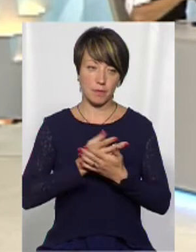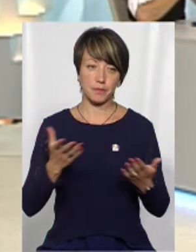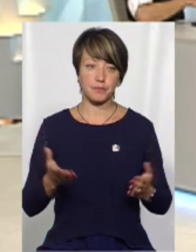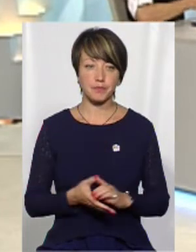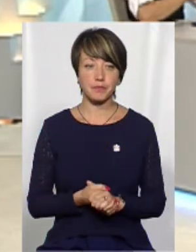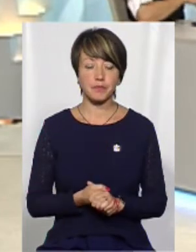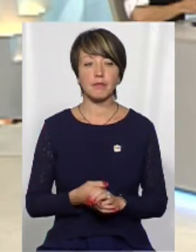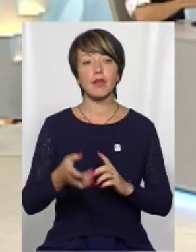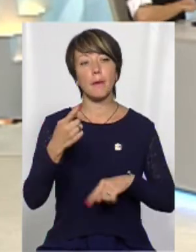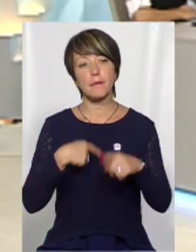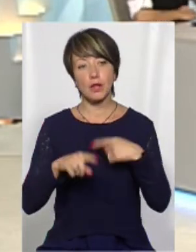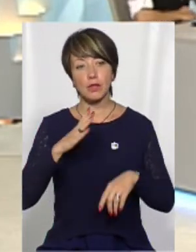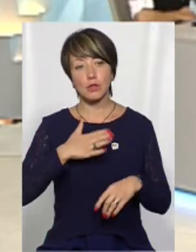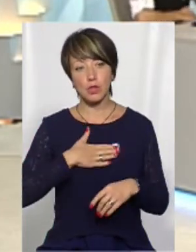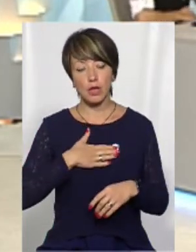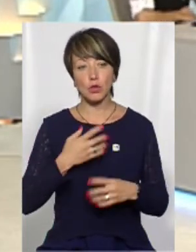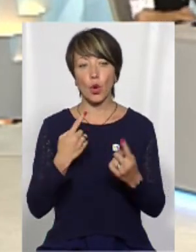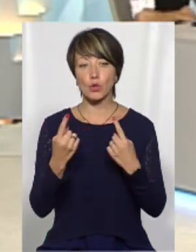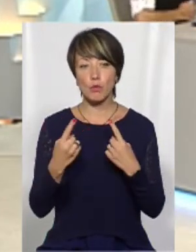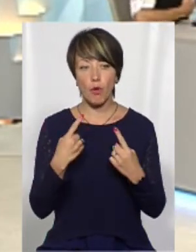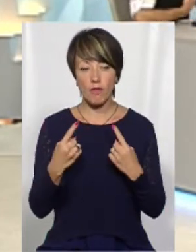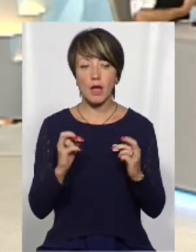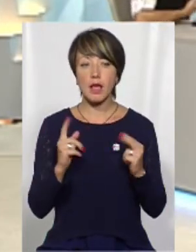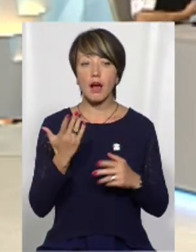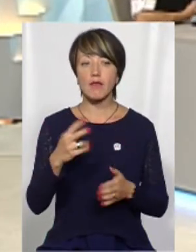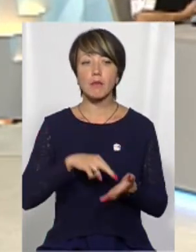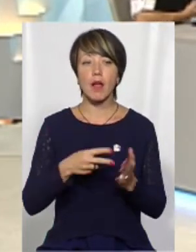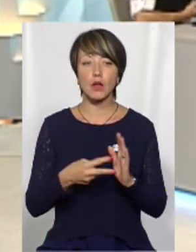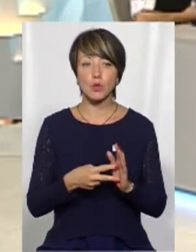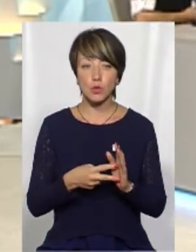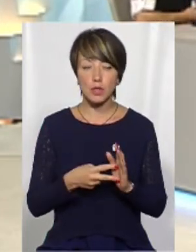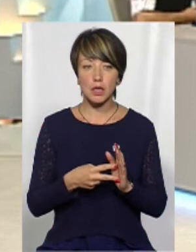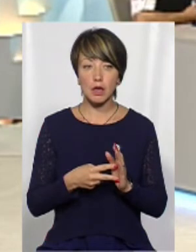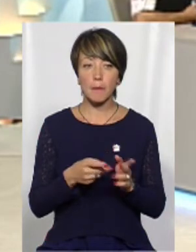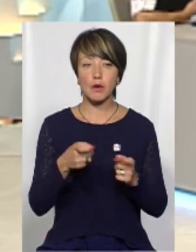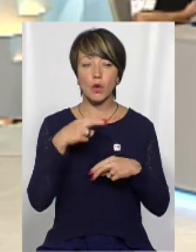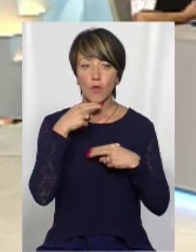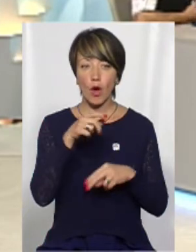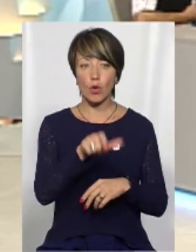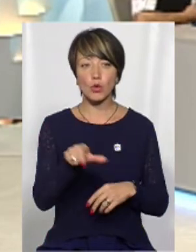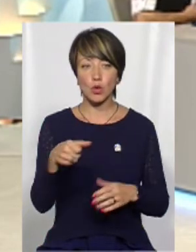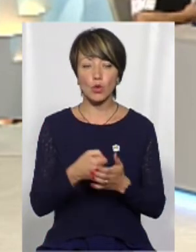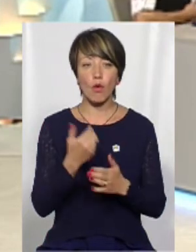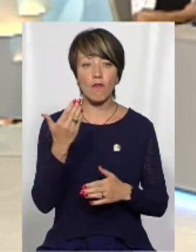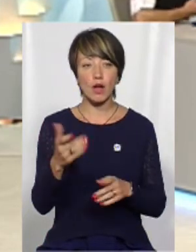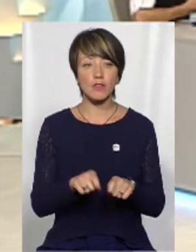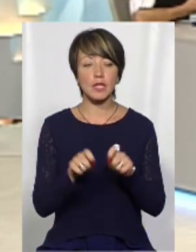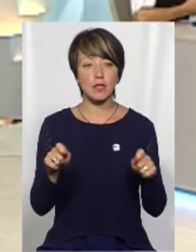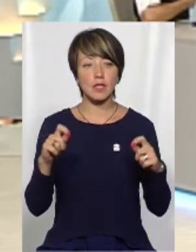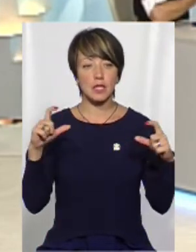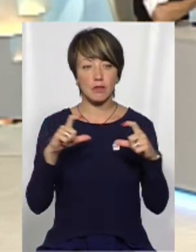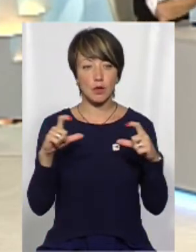Якщо ми повернемось до нашої розмови, як ви плануєте привертати увагу людей до вашого